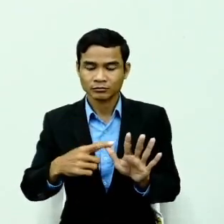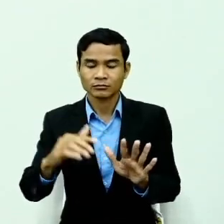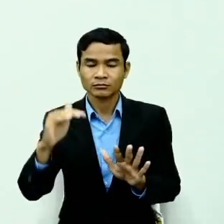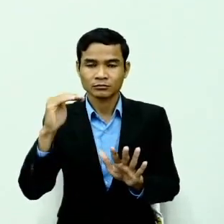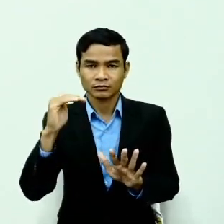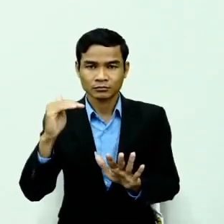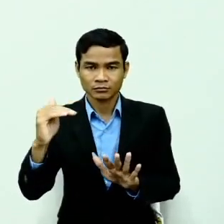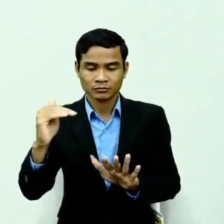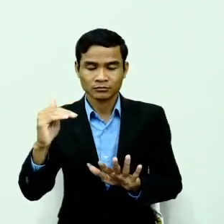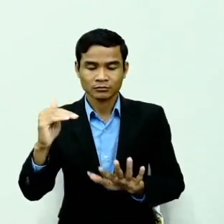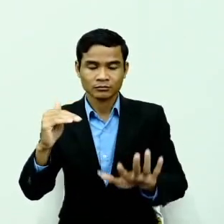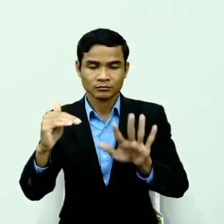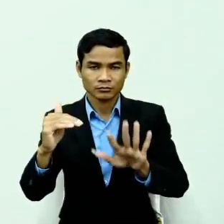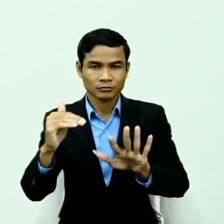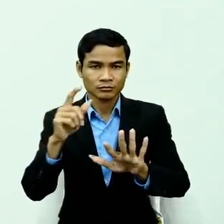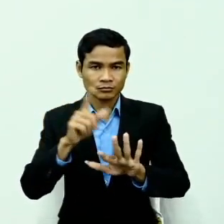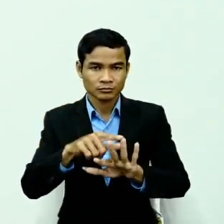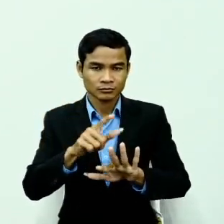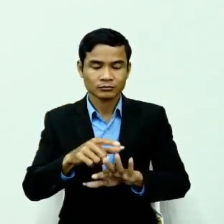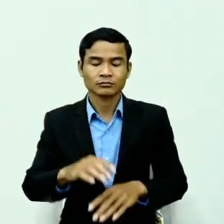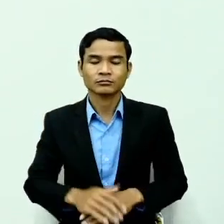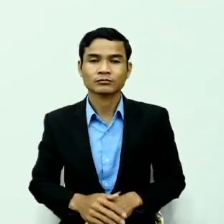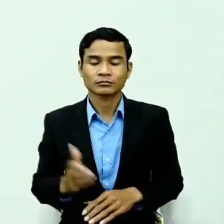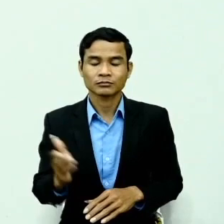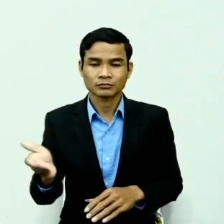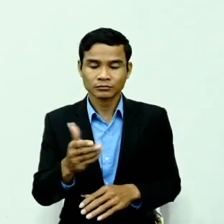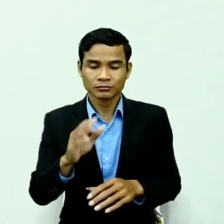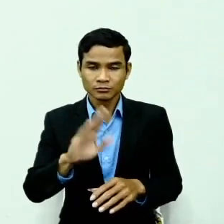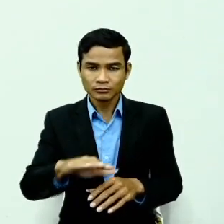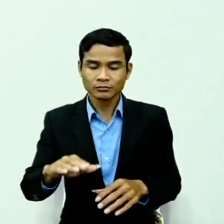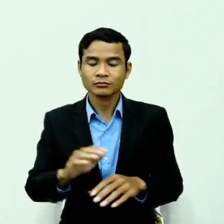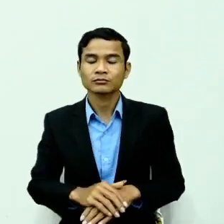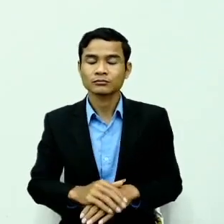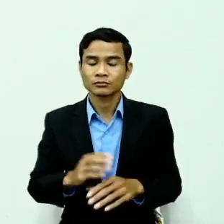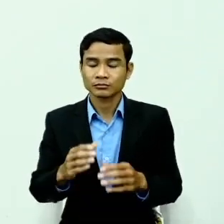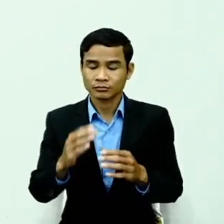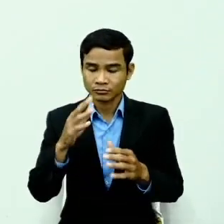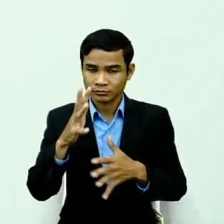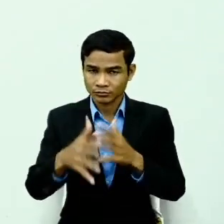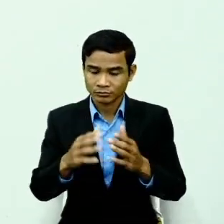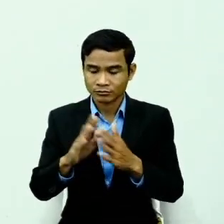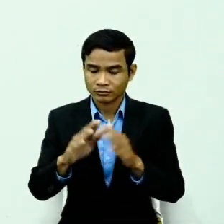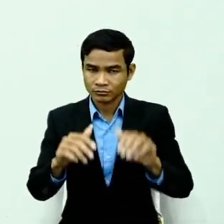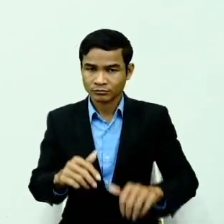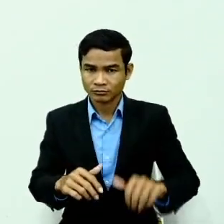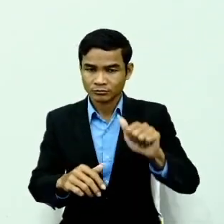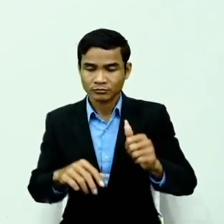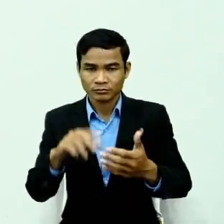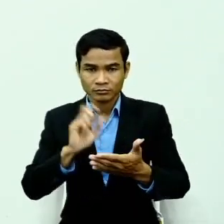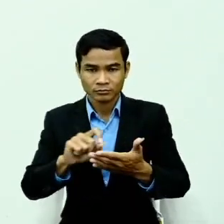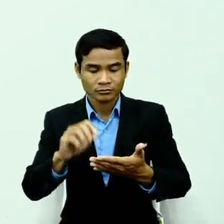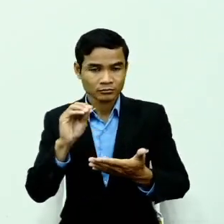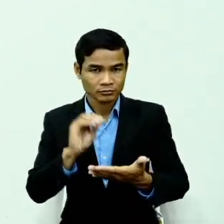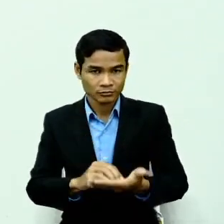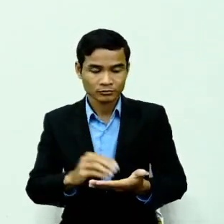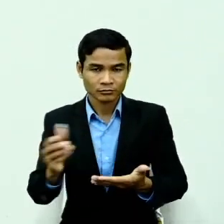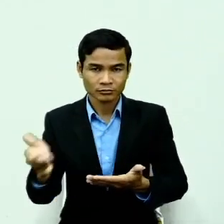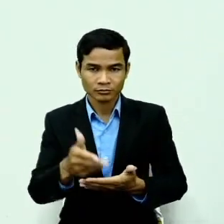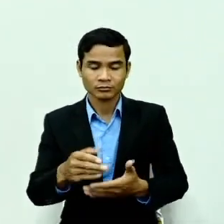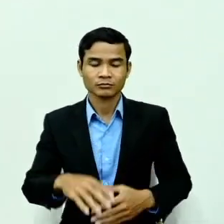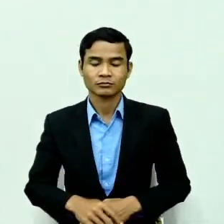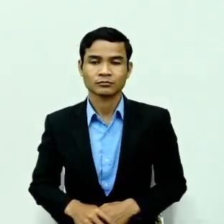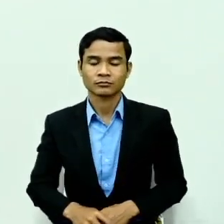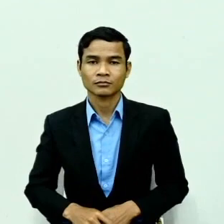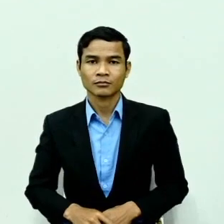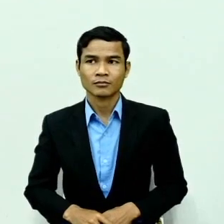á xó bẩn tọ chà đôi xếp con tặng ở khía chà con dù cả đà chôn mô con sẽ xếp bia rung ngọt